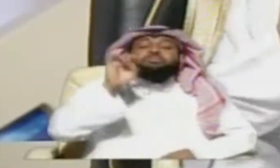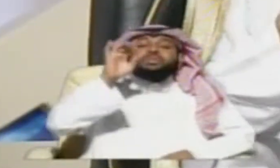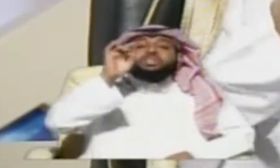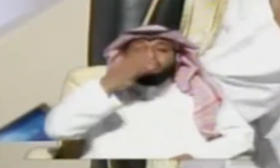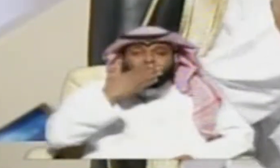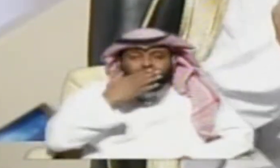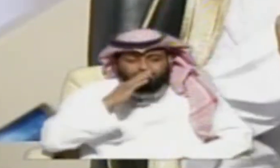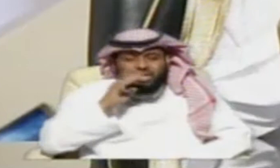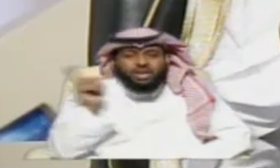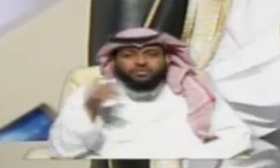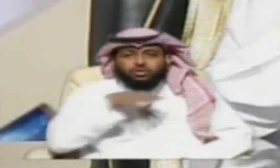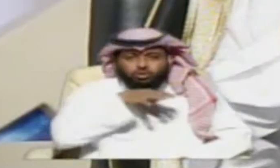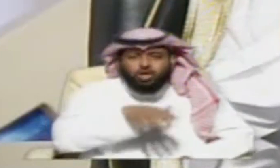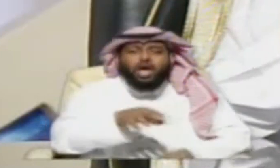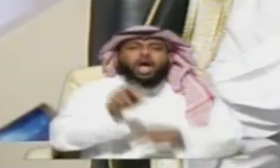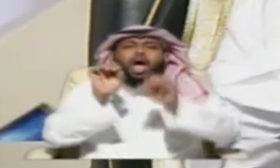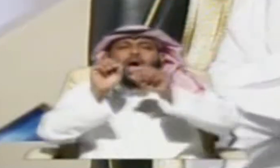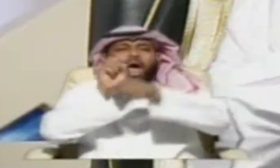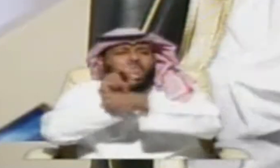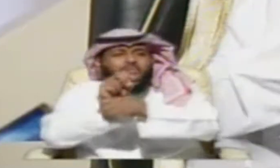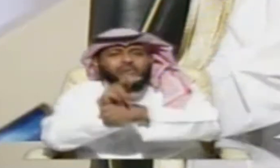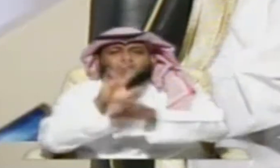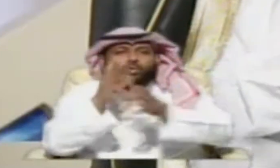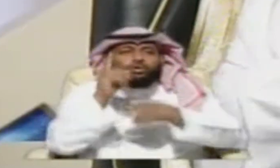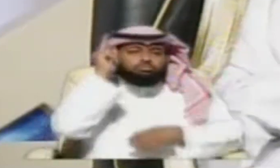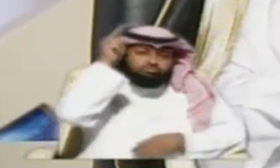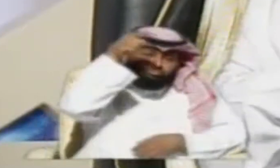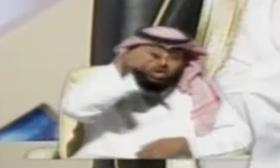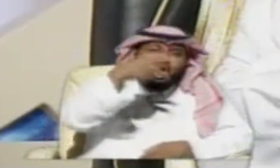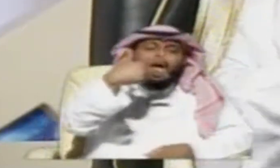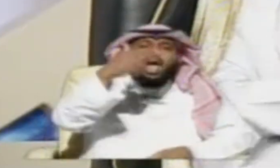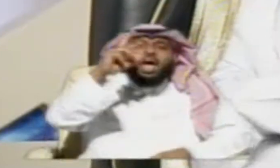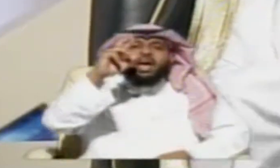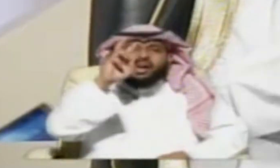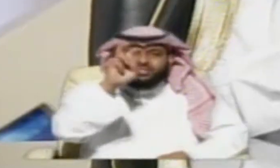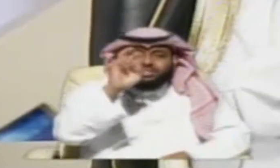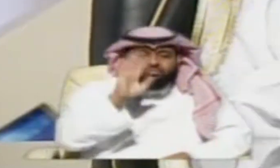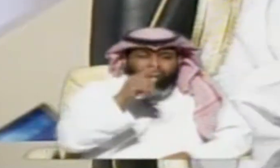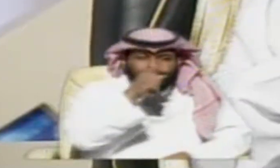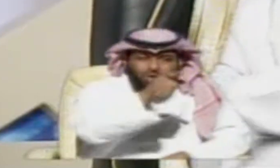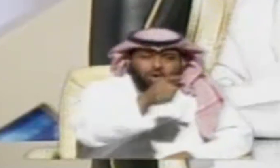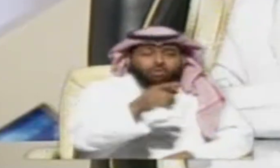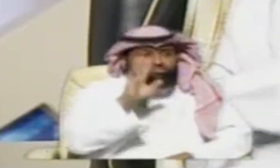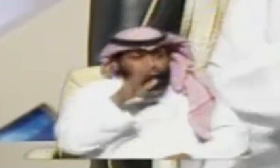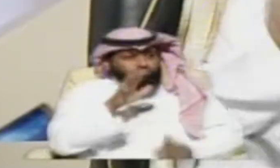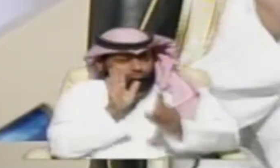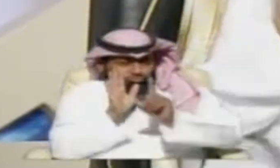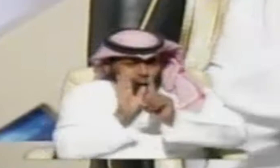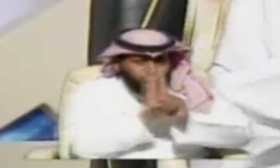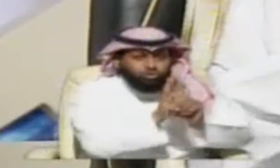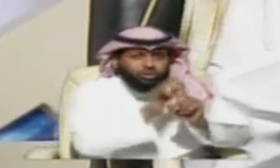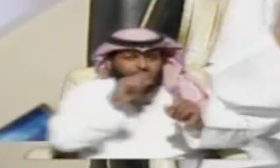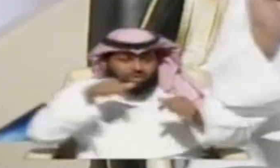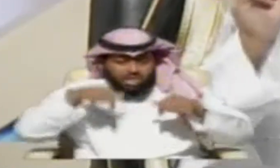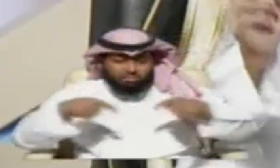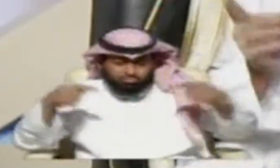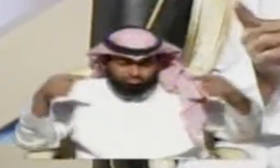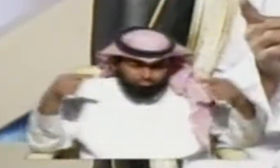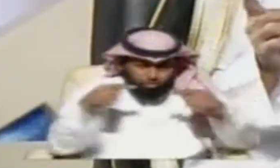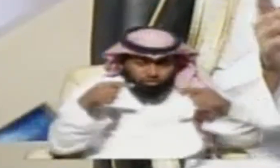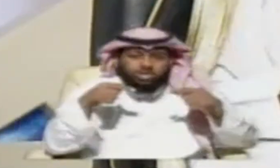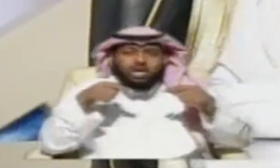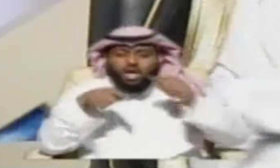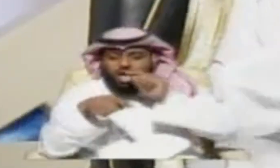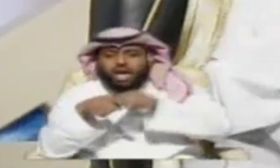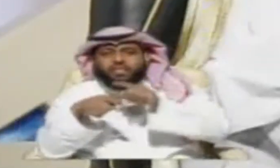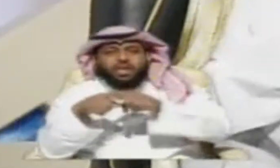أوجه الكلمة إلى أحبتي هناك في غزة، أقول أنتم الآن على ثغر، وأنتم الآن في واجهة، وأنتم تدافعون عن أمة الإسلام